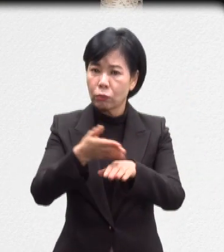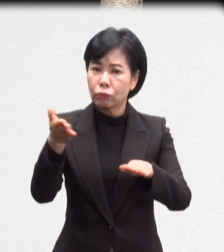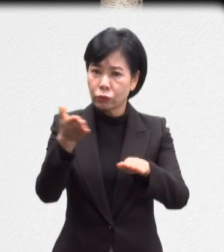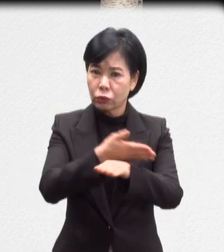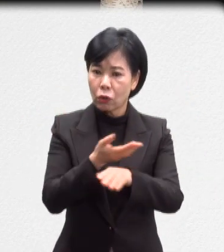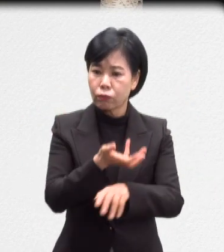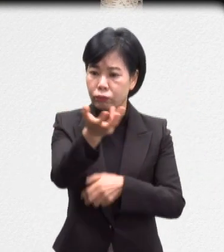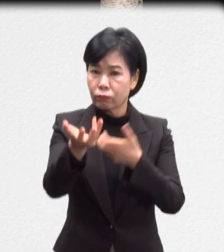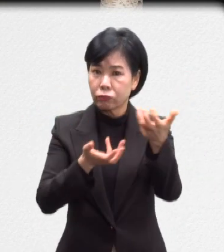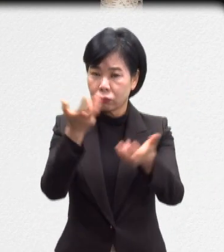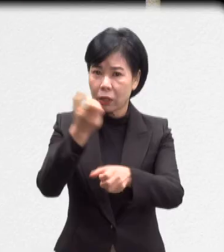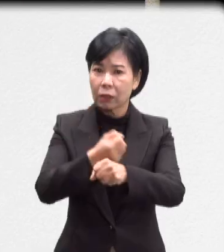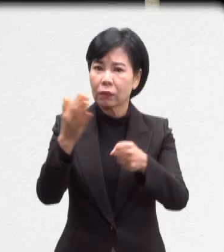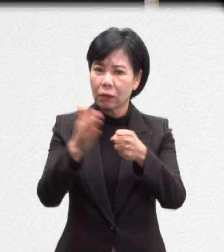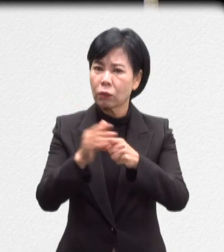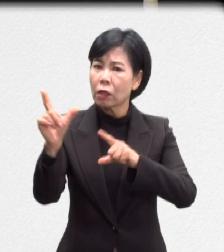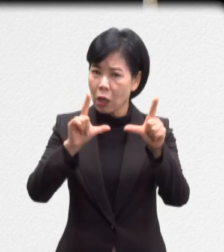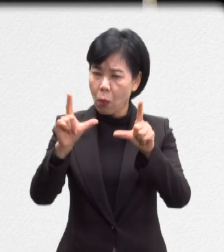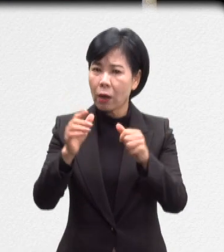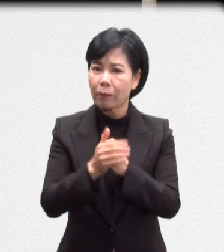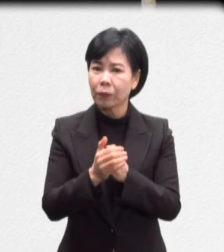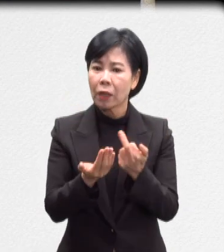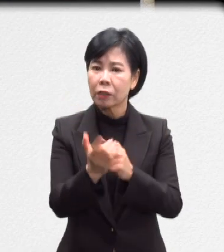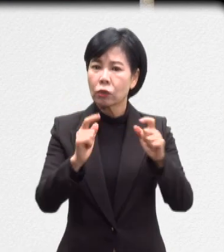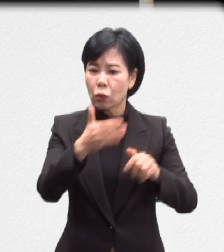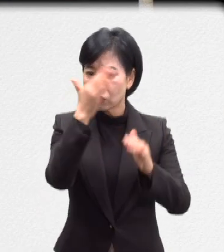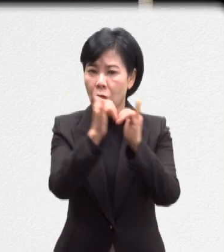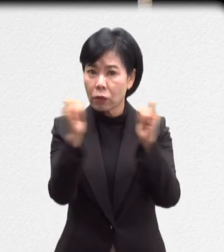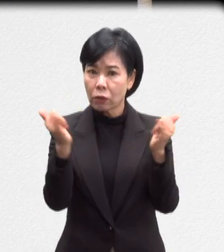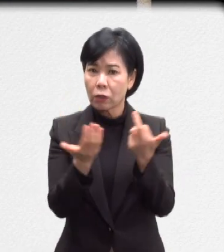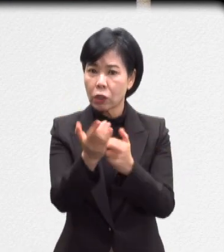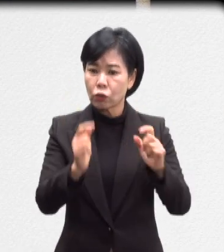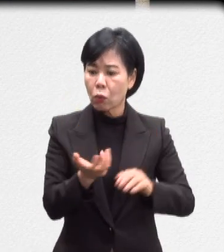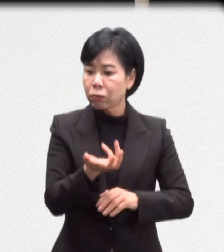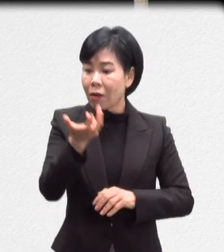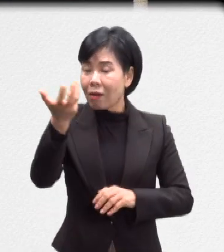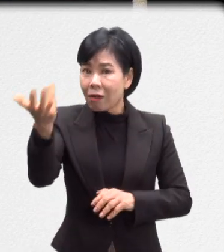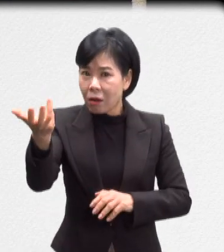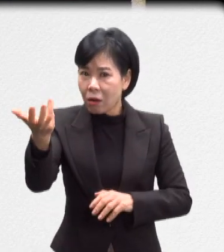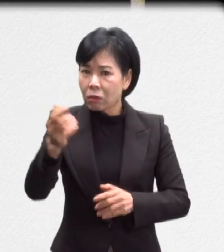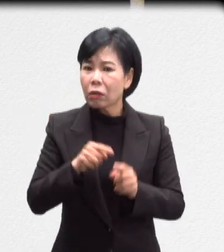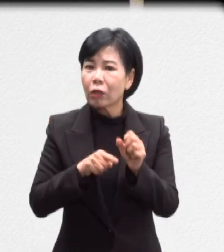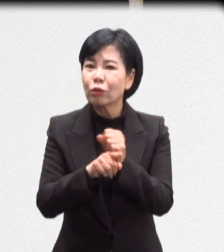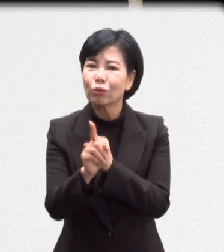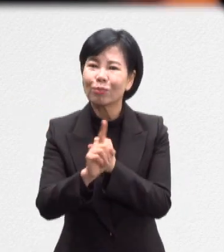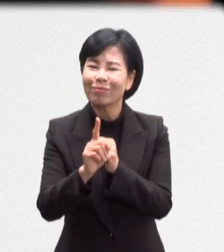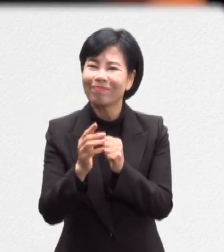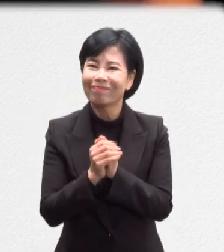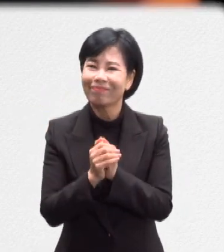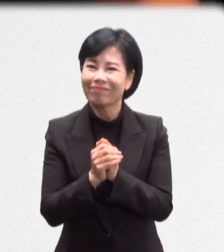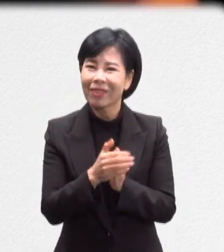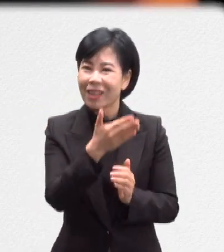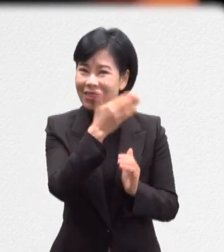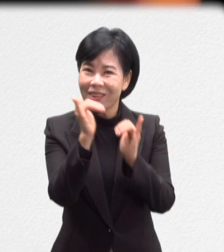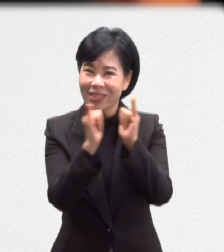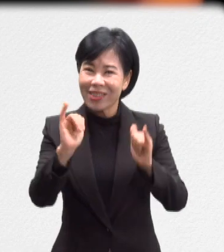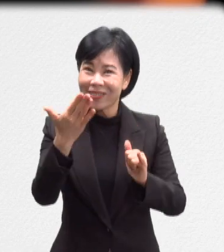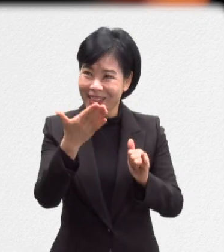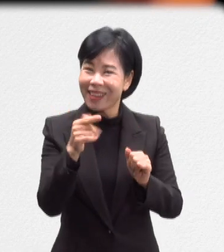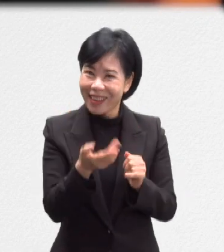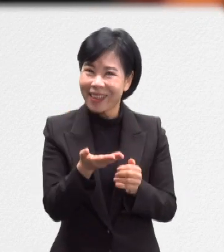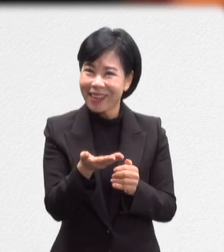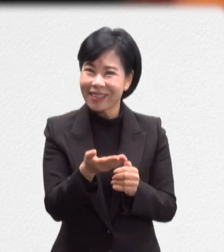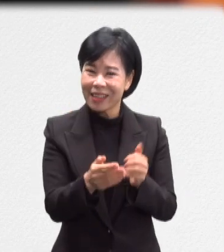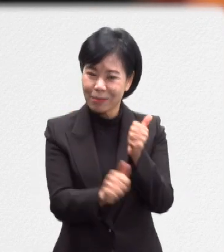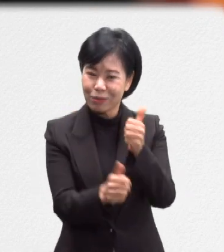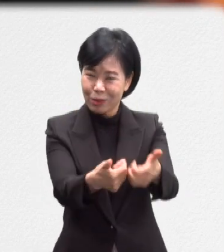순유출로 이제 전환되는 그런 상황입니다. 제주의 청년들이 이처럼 제주를 떠나는 데는 여러 가지 이유가 있을 텐데요. 우리 청년이신 강보배